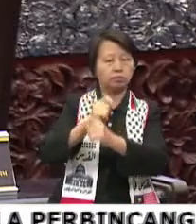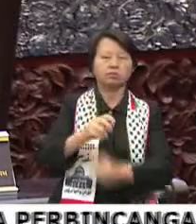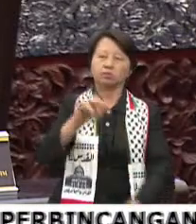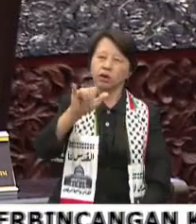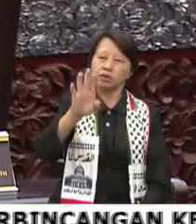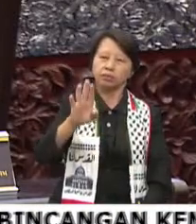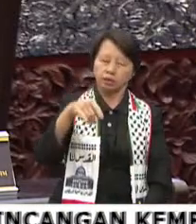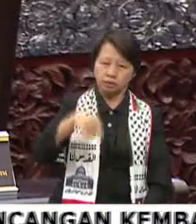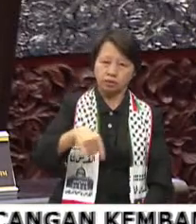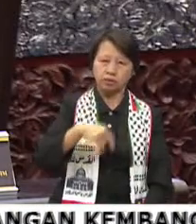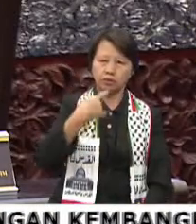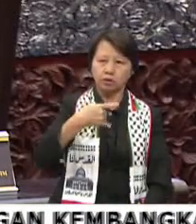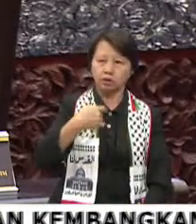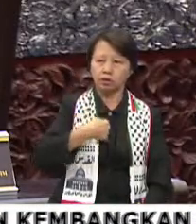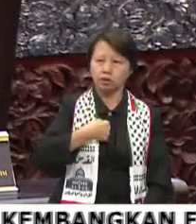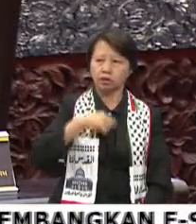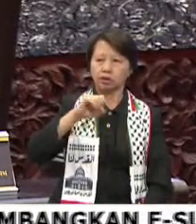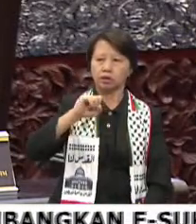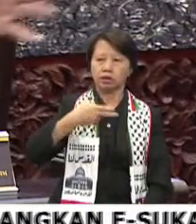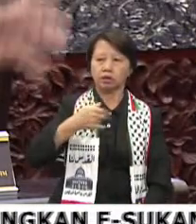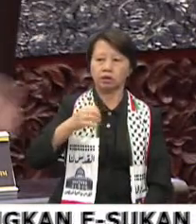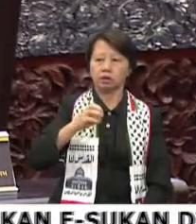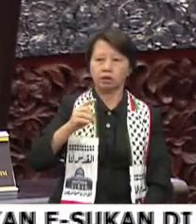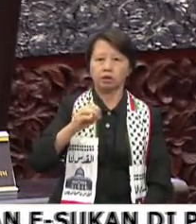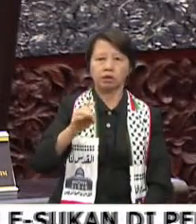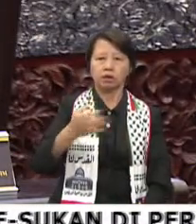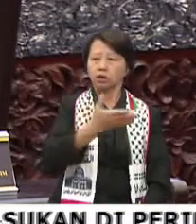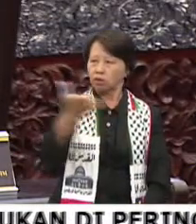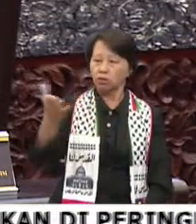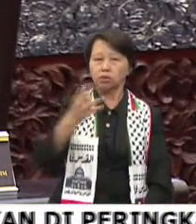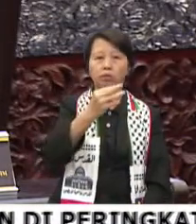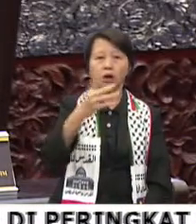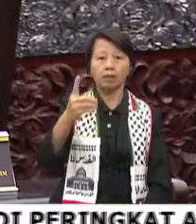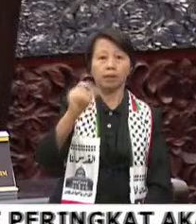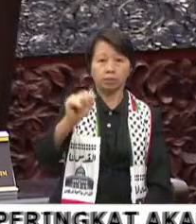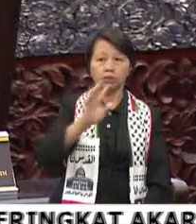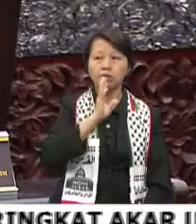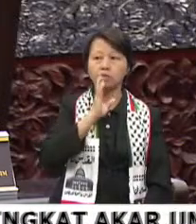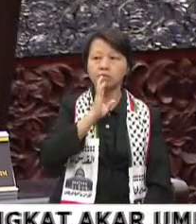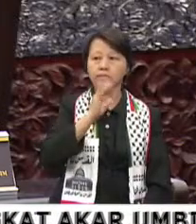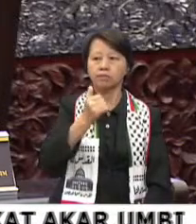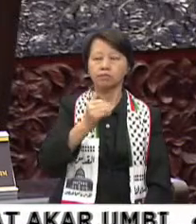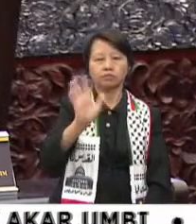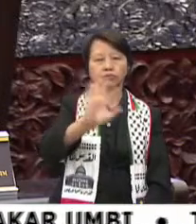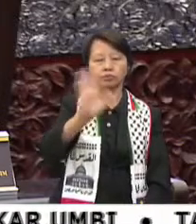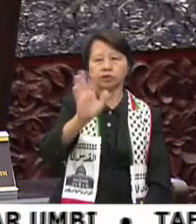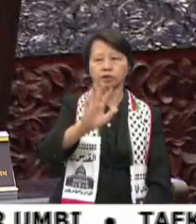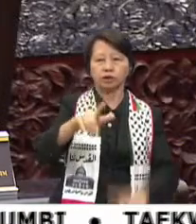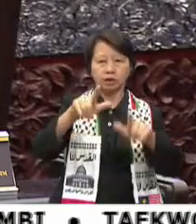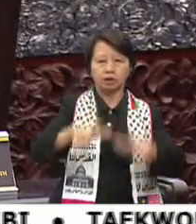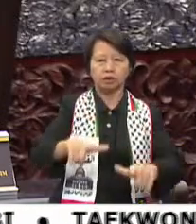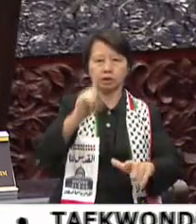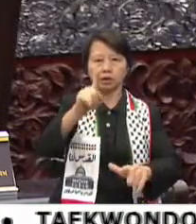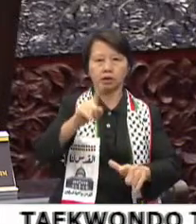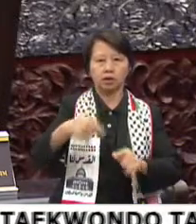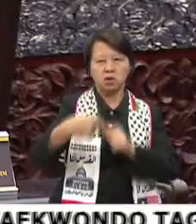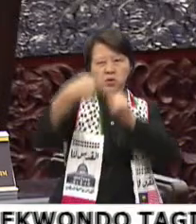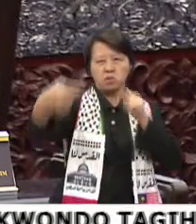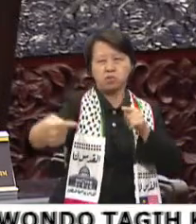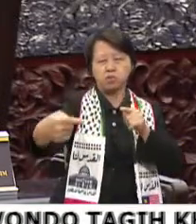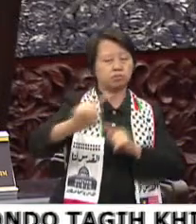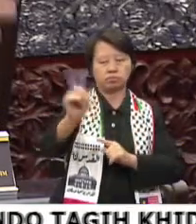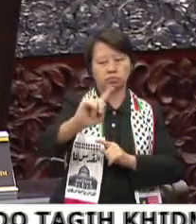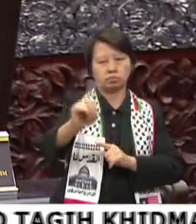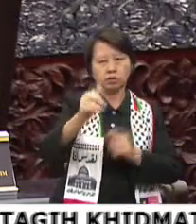berhormat di sini nama syahidan di sama Mamad semua boleh bercakap punya yang berhormat jangan meletakkan satu pengusuhan yang tidak